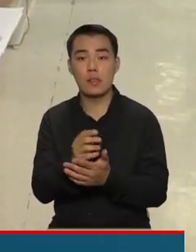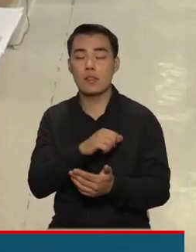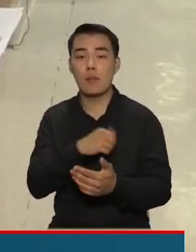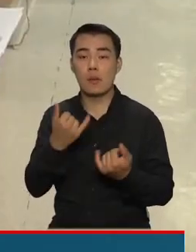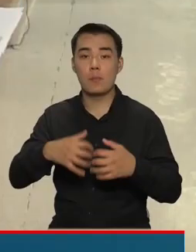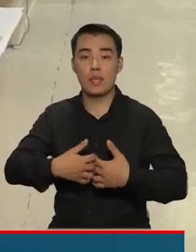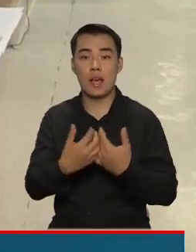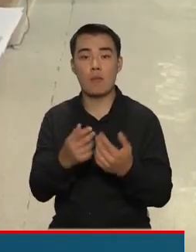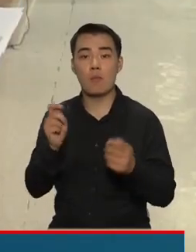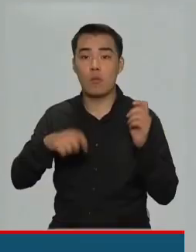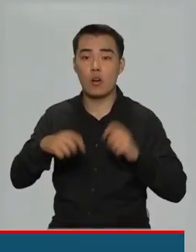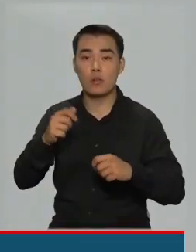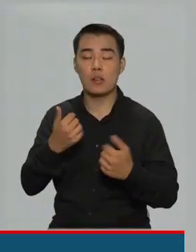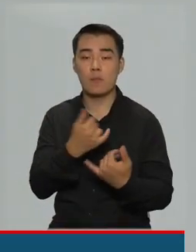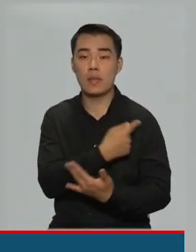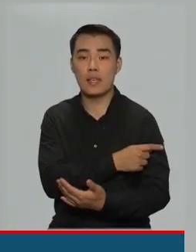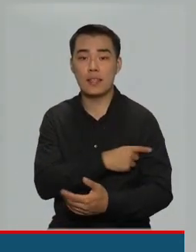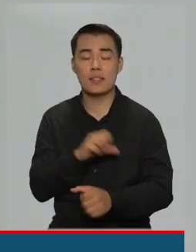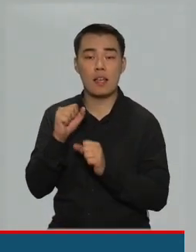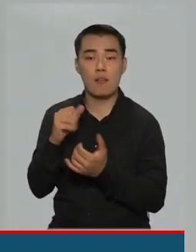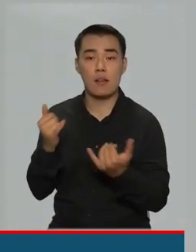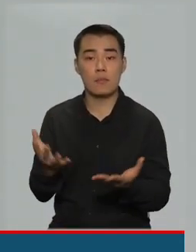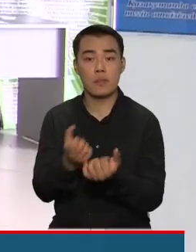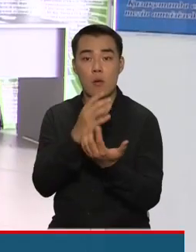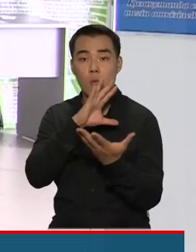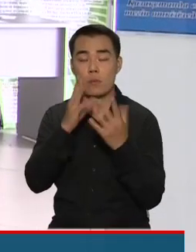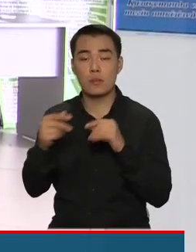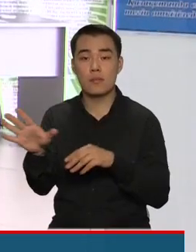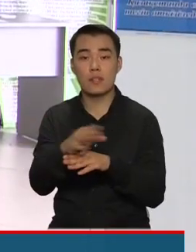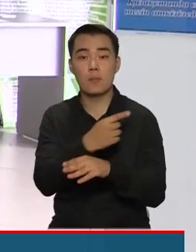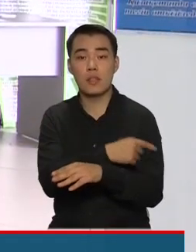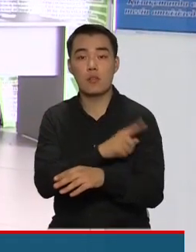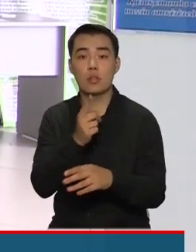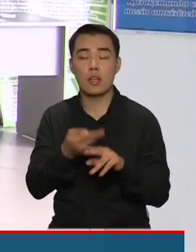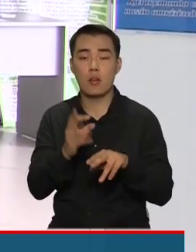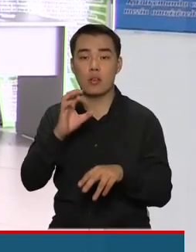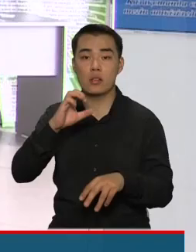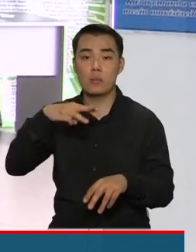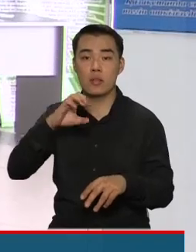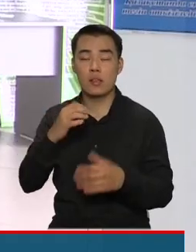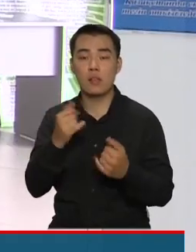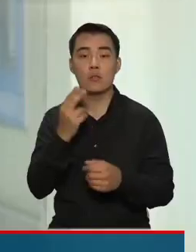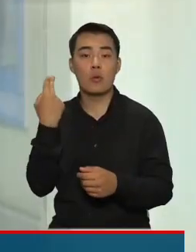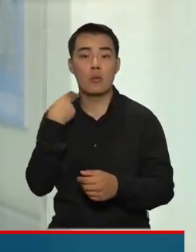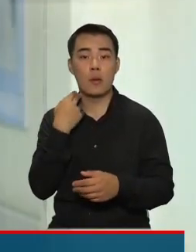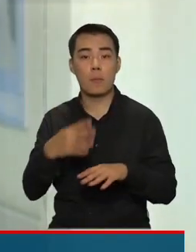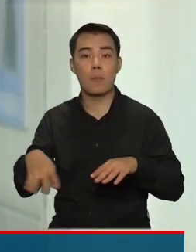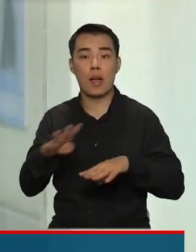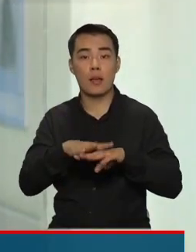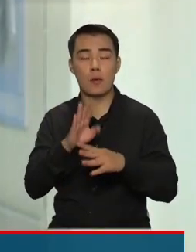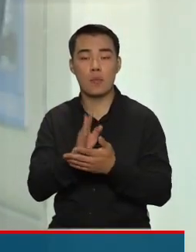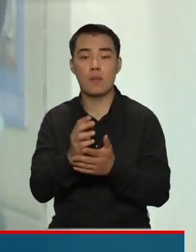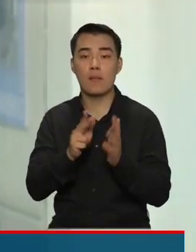фонда обязательного медицинского страхования привел к тому, что у многих клиник, работающих в системе ОСМС, образовались долги перед банками, сумма